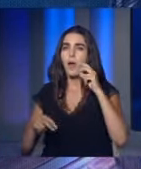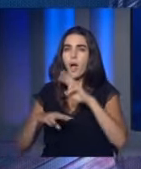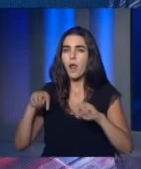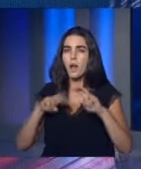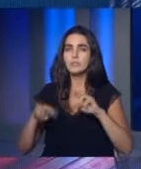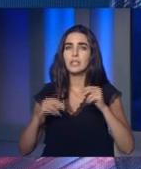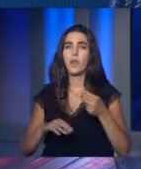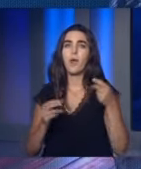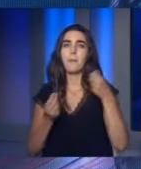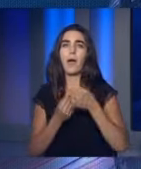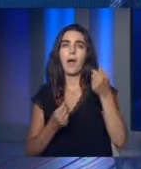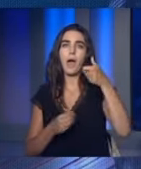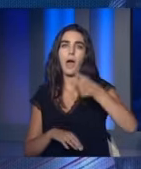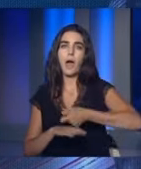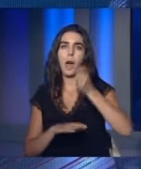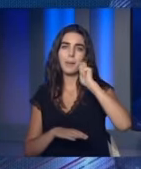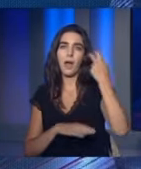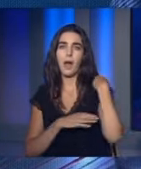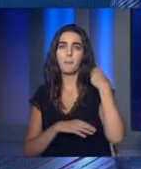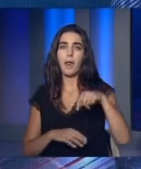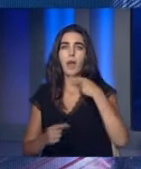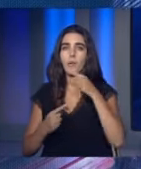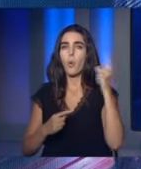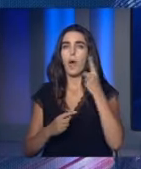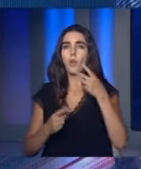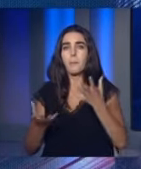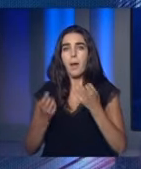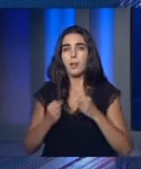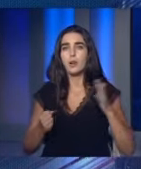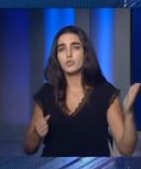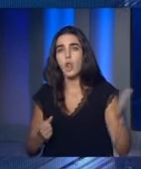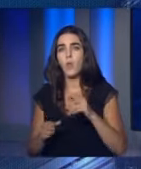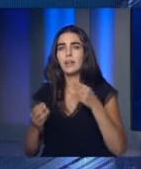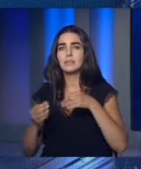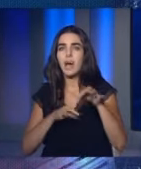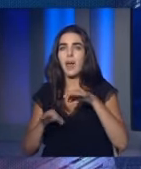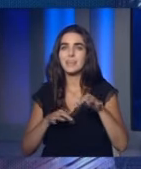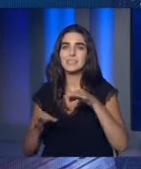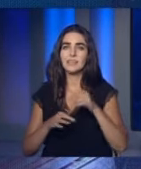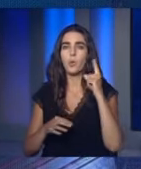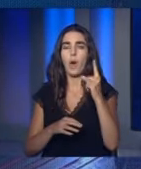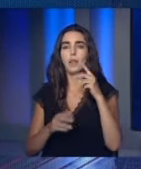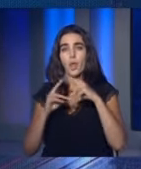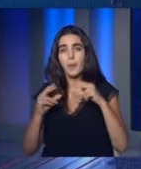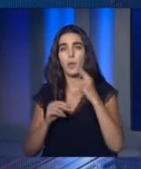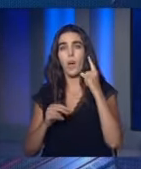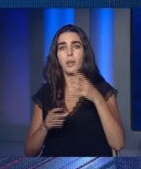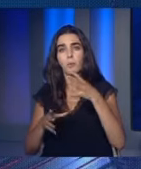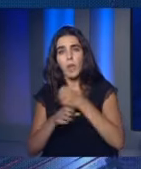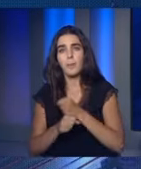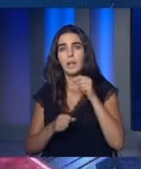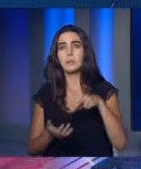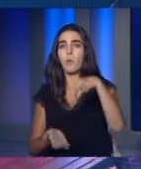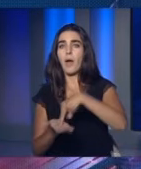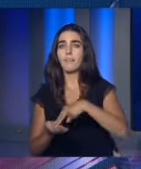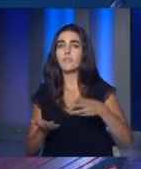الصعوبة بمكان أن يعالجها الأمن العام لوحده، وتحتاج إلى قرار سياسي موحد وإلى مجتمع